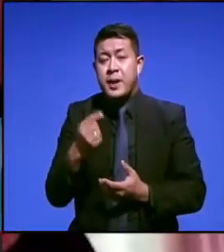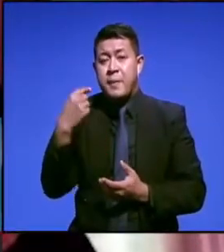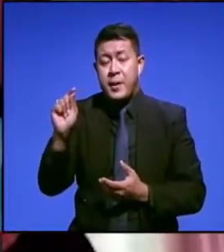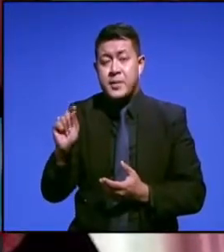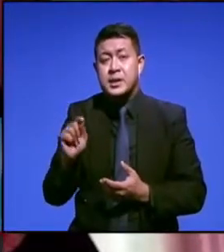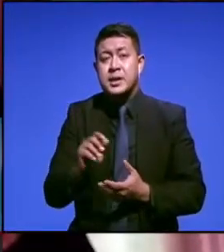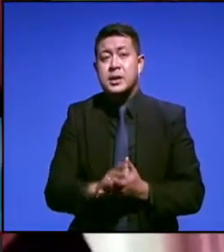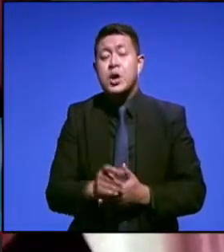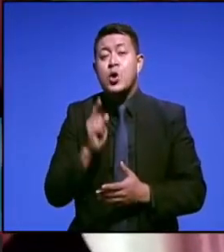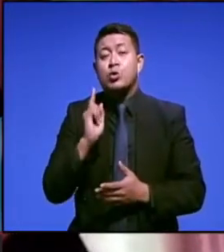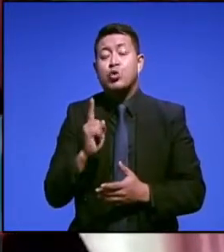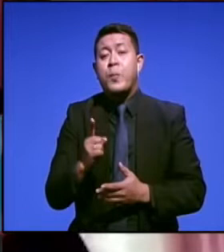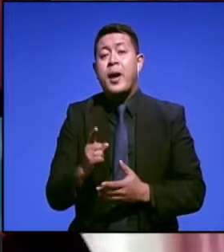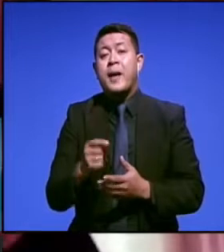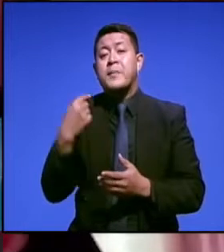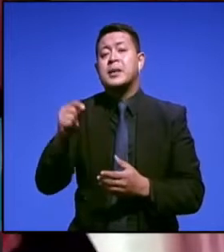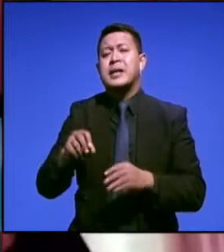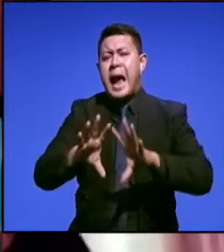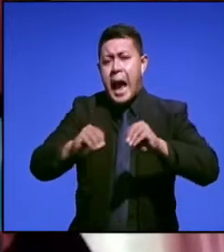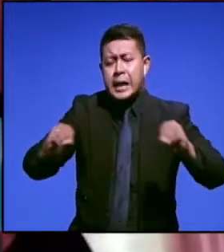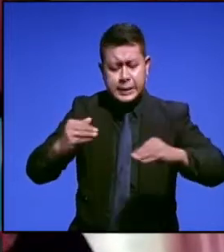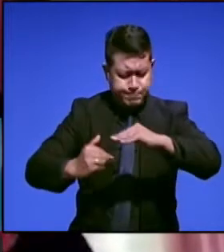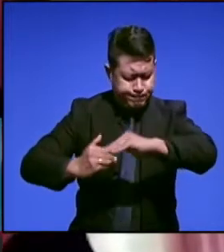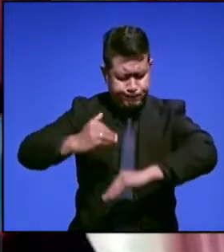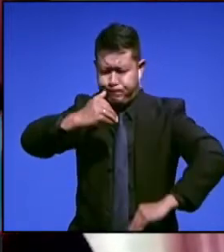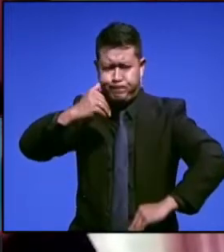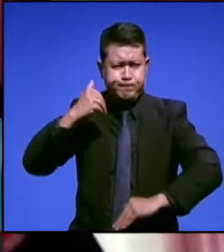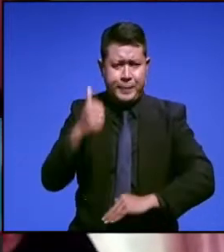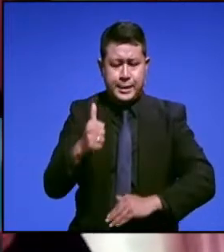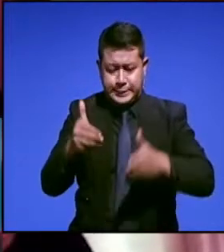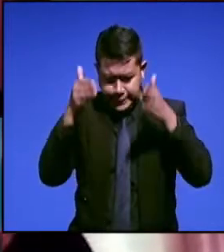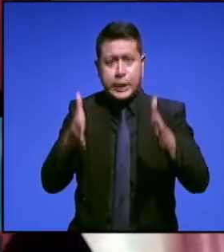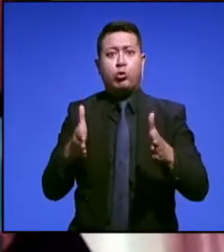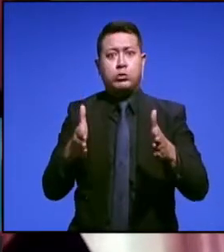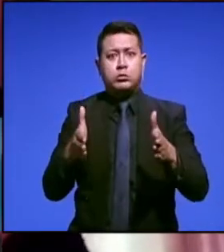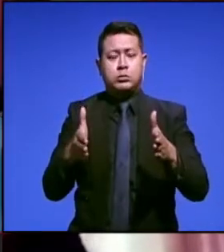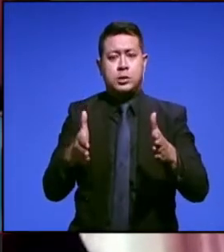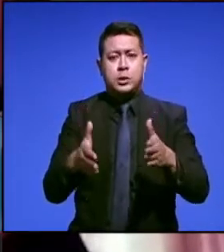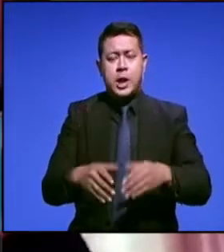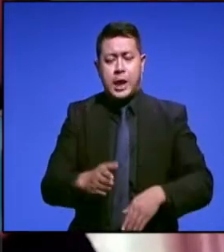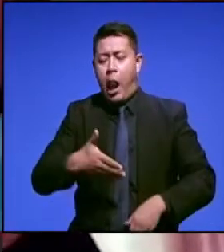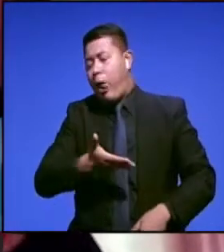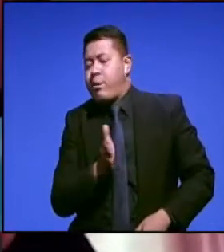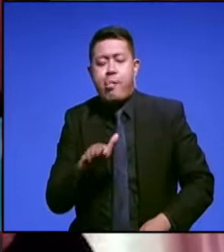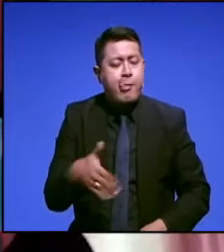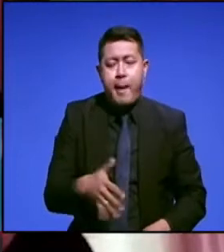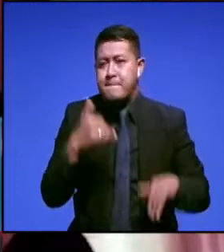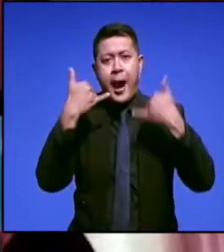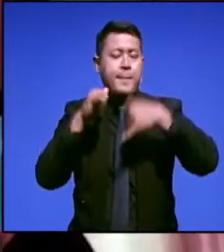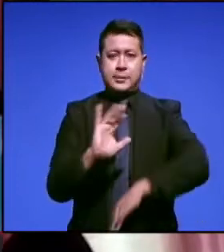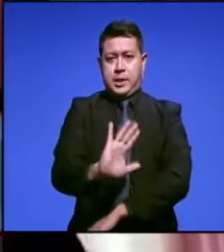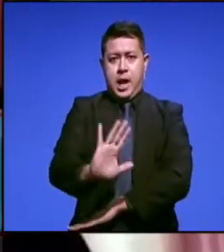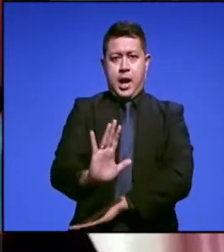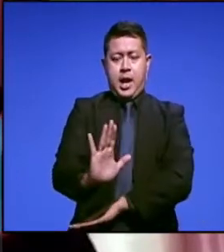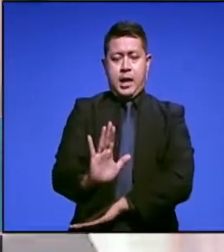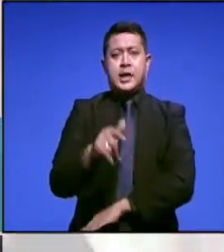adalah agar mereka bekerja dengan baik, dengan serius, tidak asal-asalan dan tidak main-main.